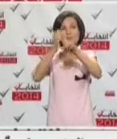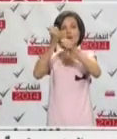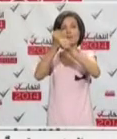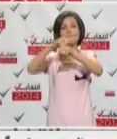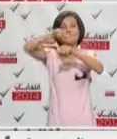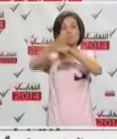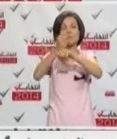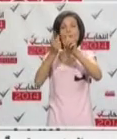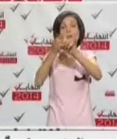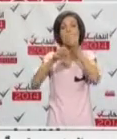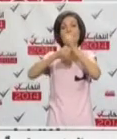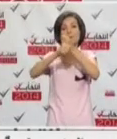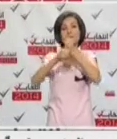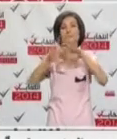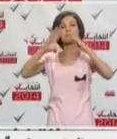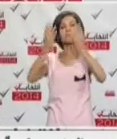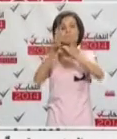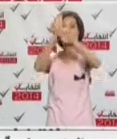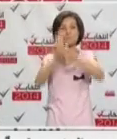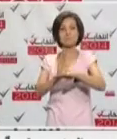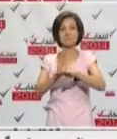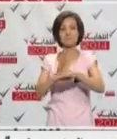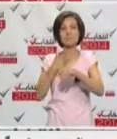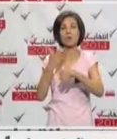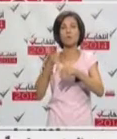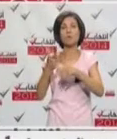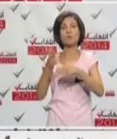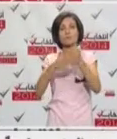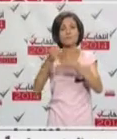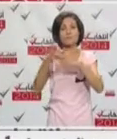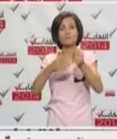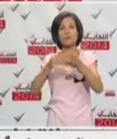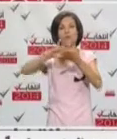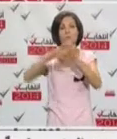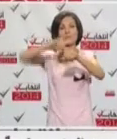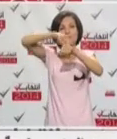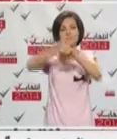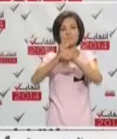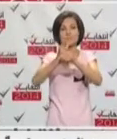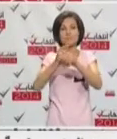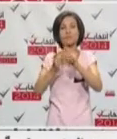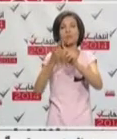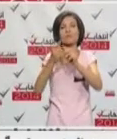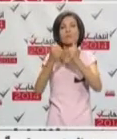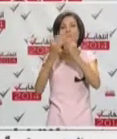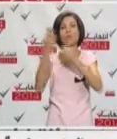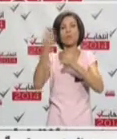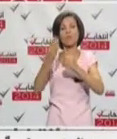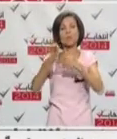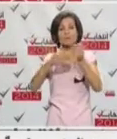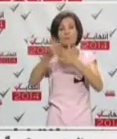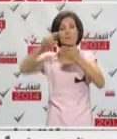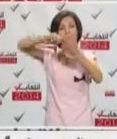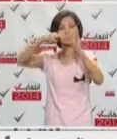البلدي في ميدان النظافه والعنايه بالبيع وذلك بتجهيز كل البلديات بما تحتاجه من معدات